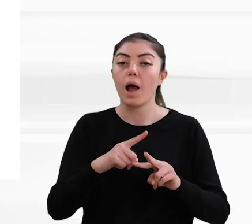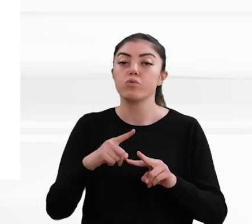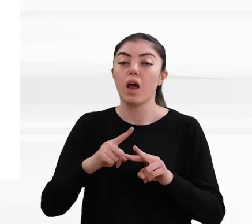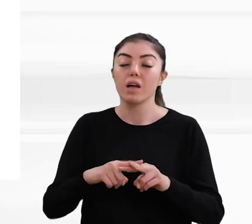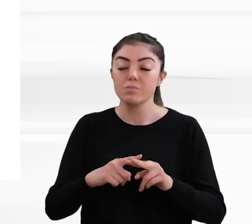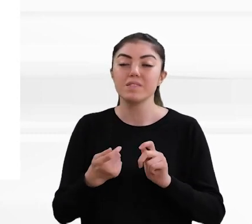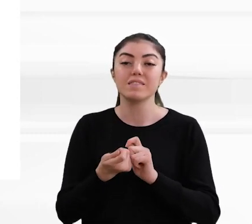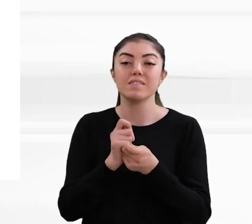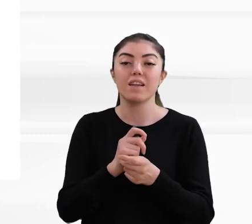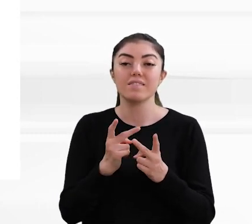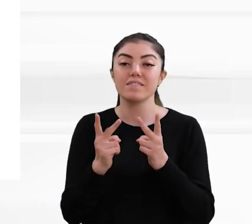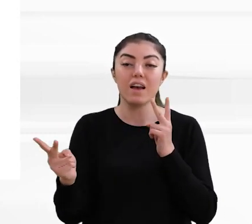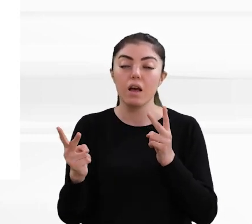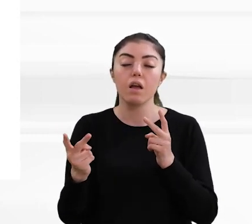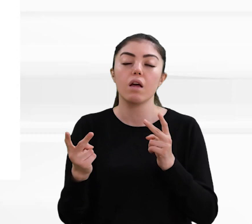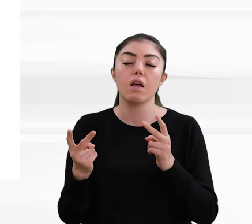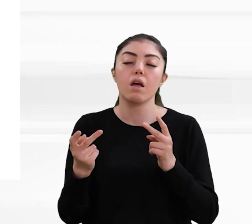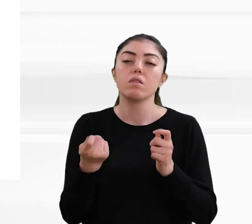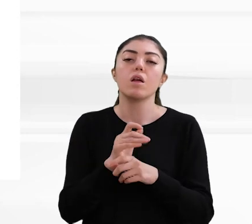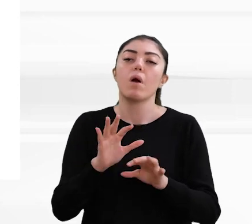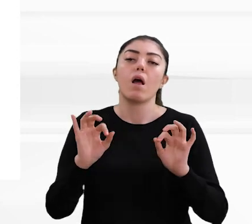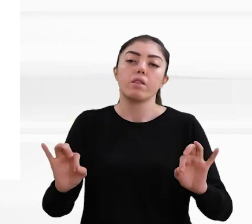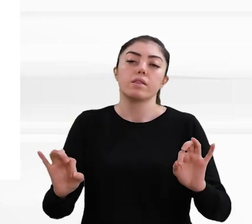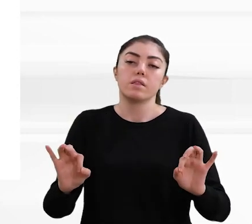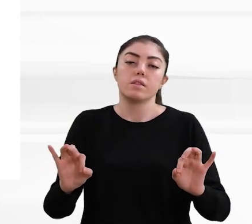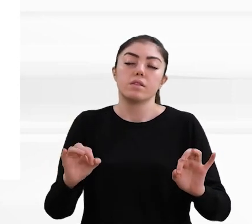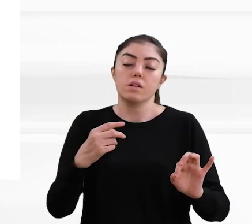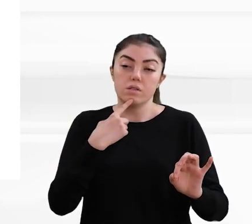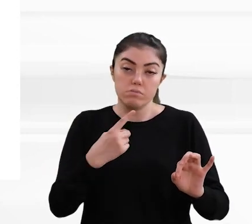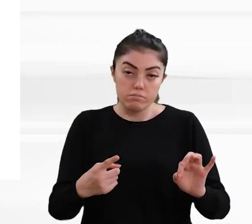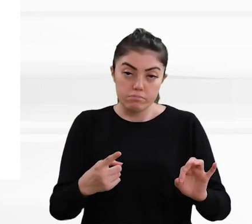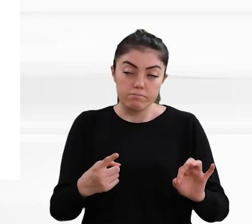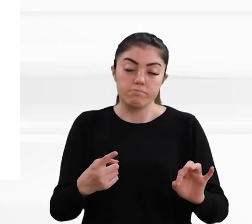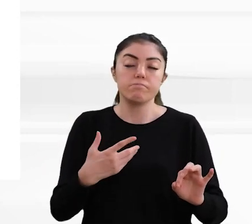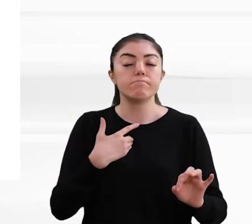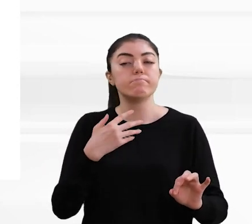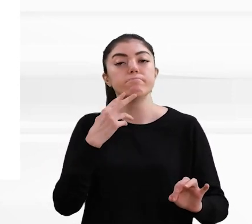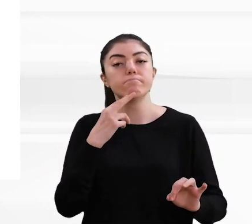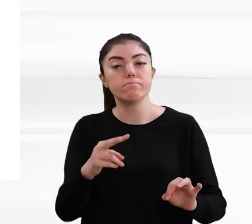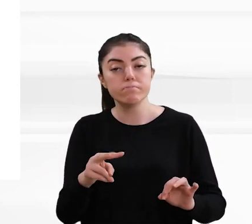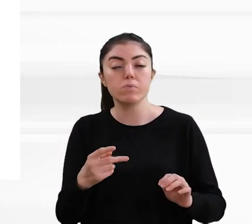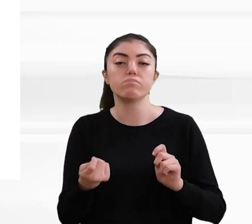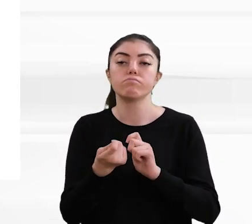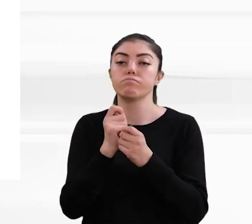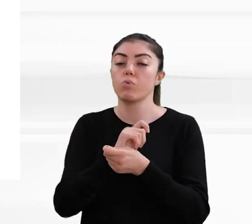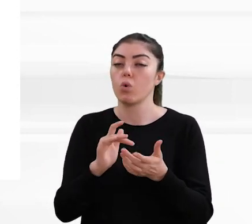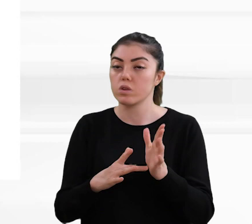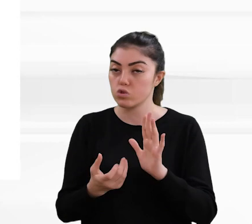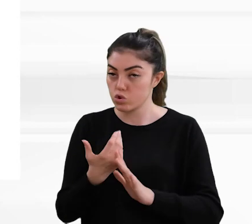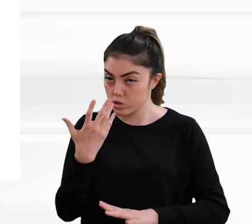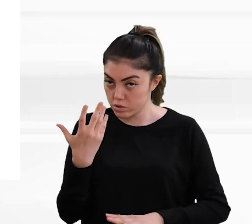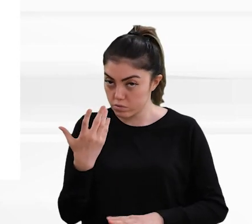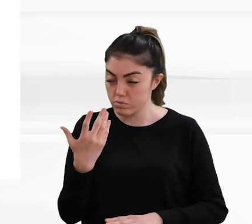aminoasit Dizimin değişmedi amino asit dizilimi değişmiyor bir baktığımızda Bu da mutasyon oluştu